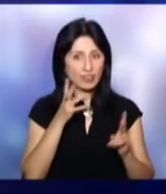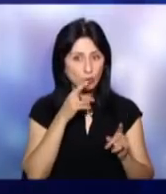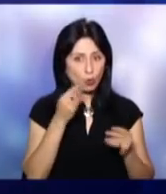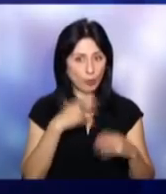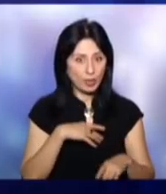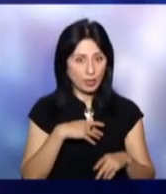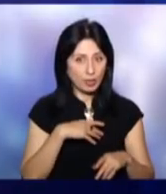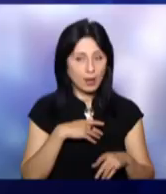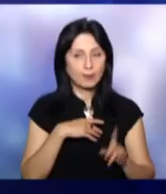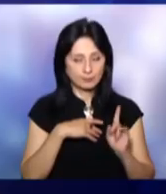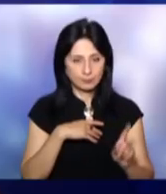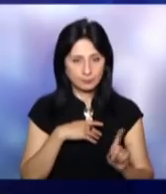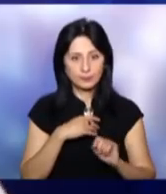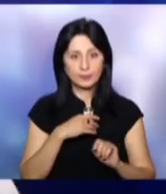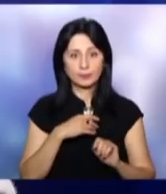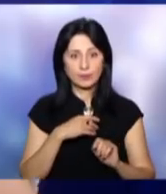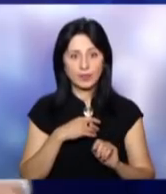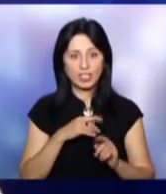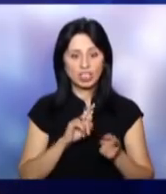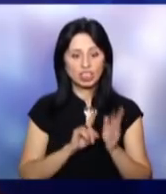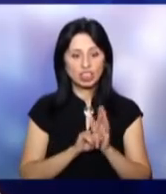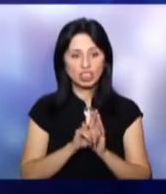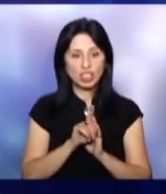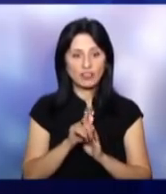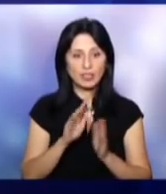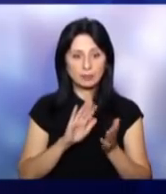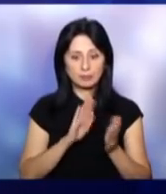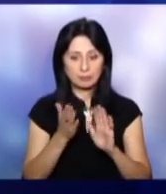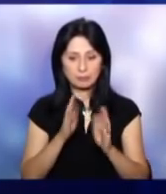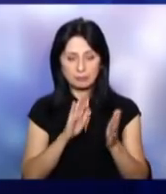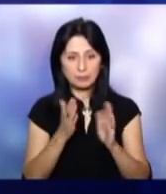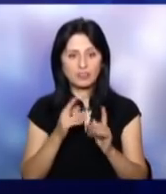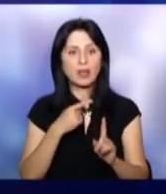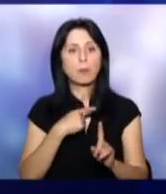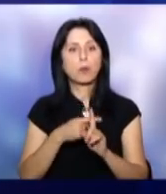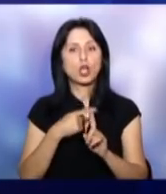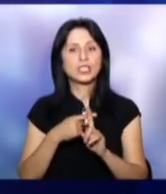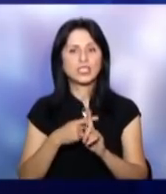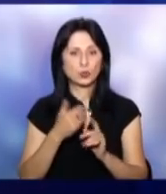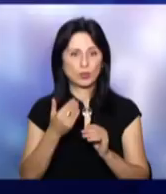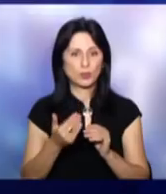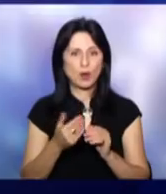დროს. გავიხსენოთ კარგად, როდის. ანუ შევქმნათ აი ამ სიმპტომების მიმართ პოზიტიური